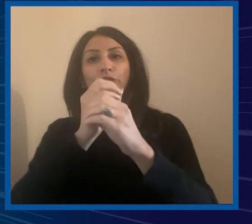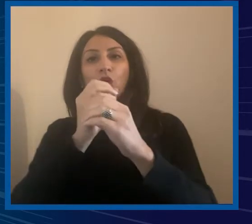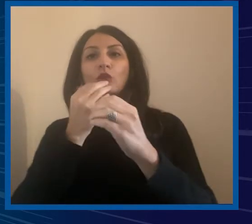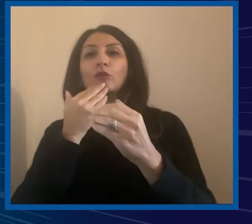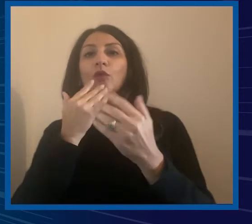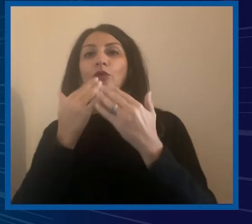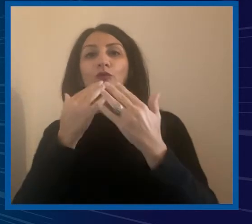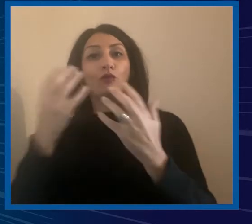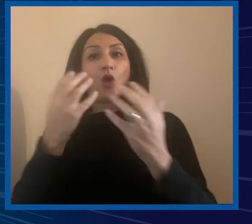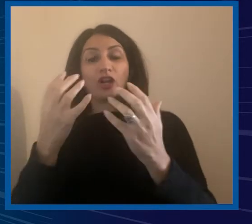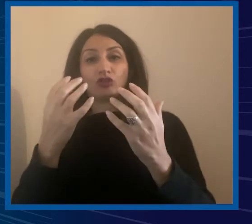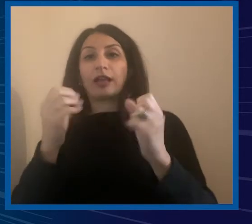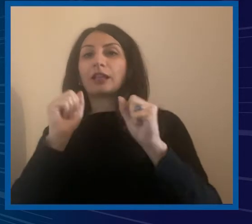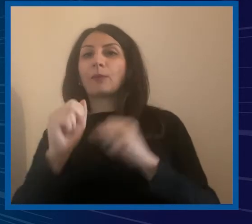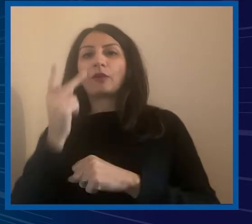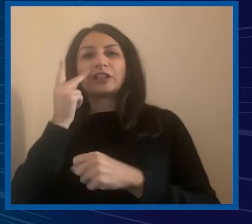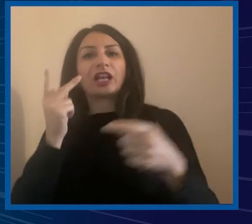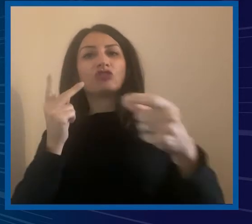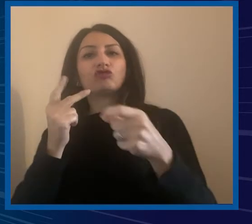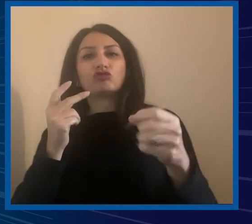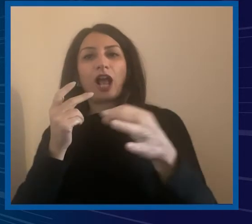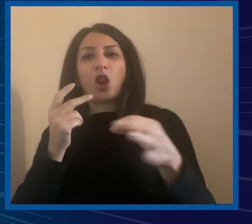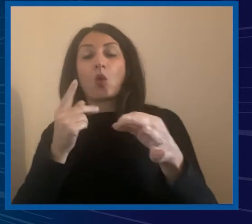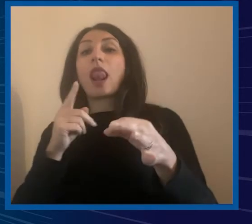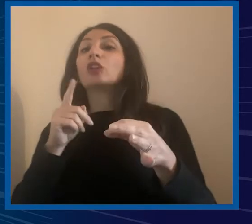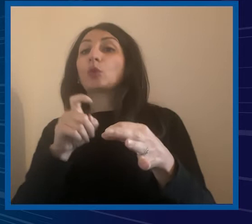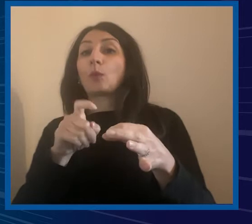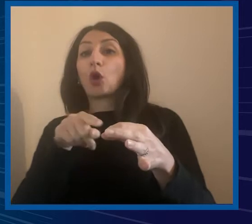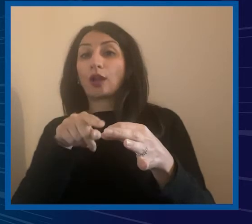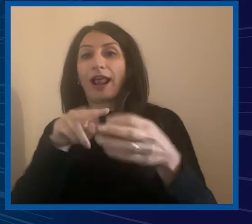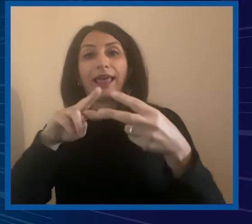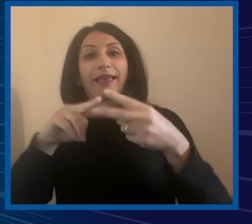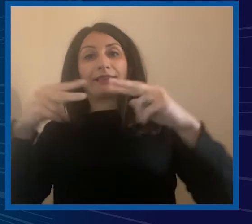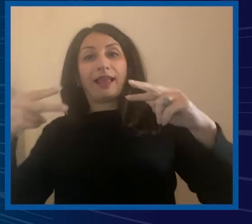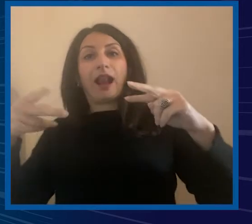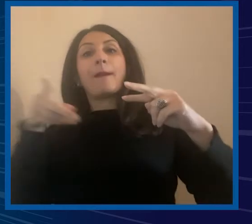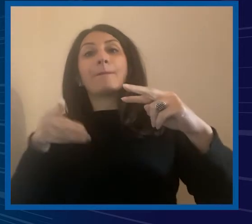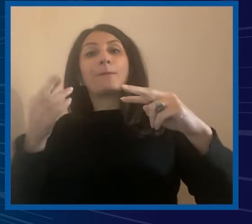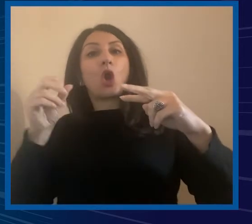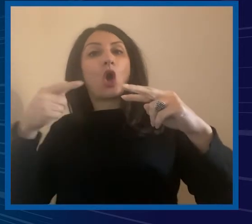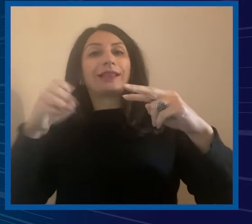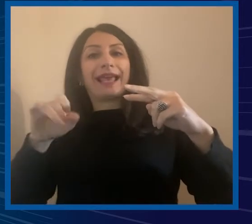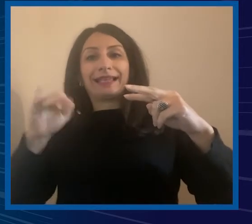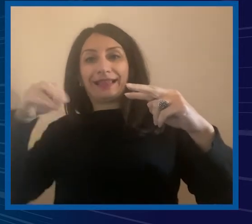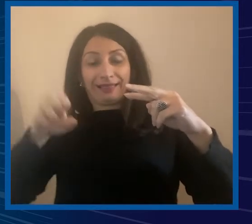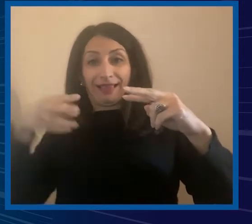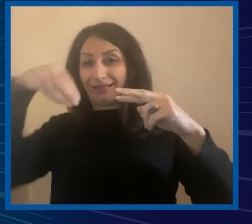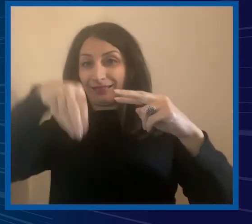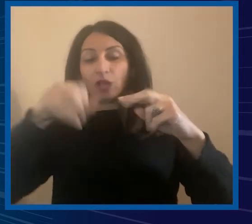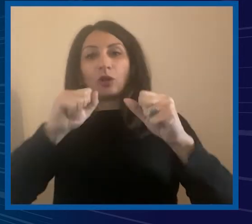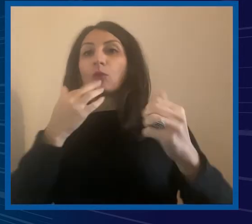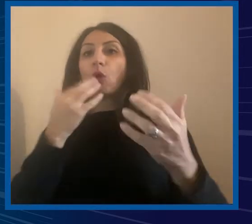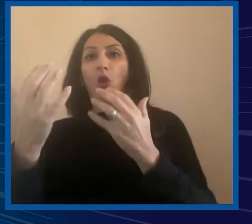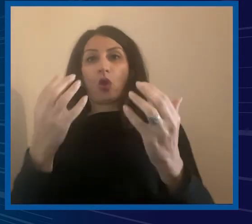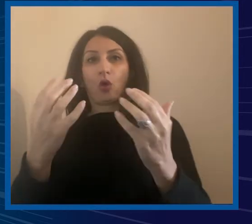Tramite un microscopio a fluorescenza è possibile visualizzare le cellule tumorali colorando il DNA e le proteine contenute